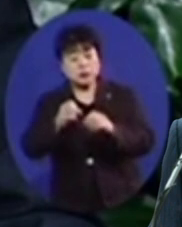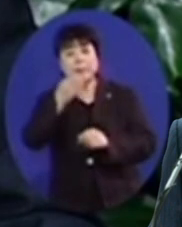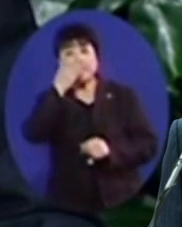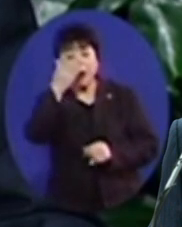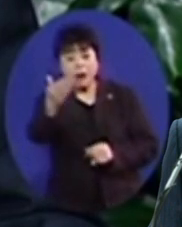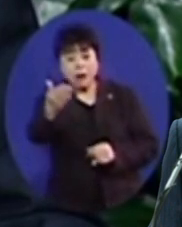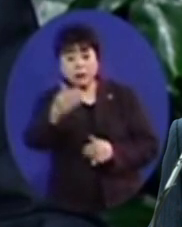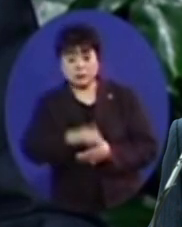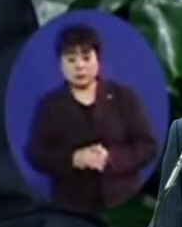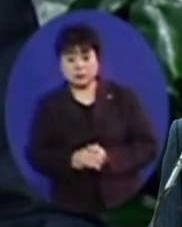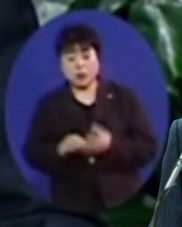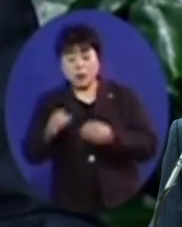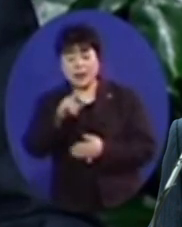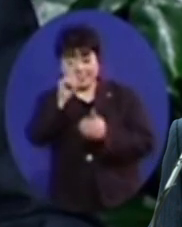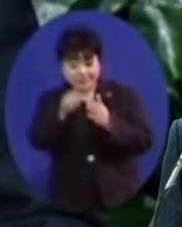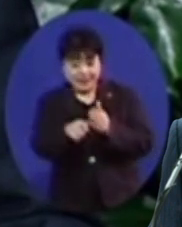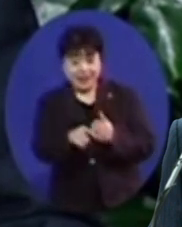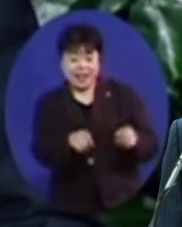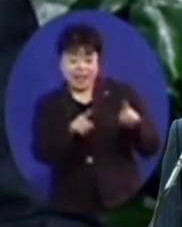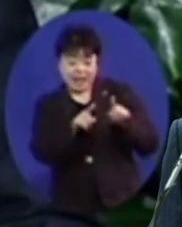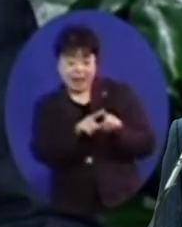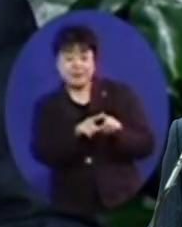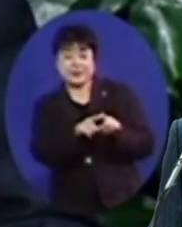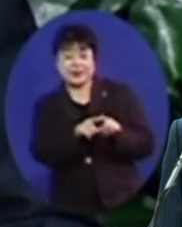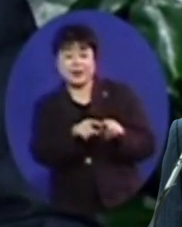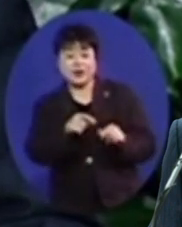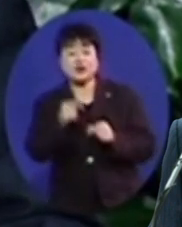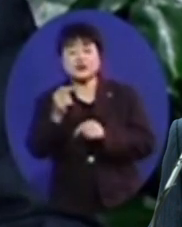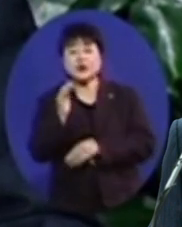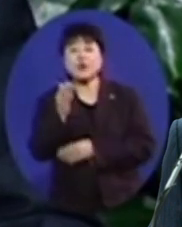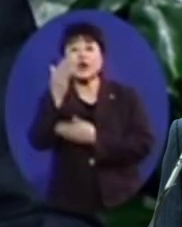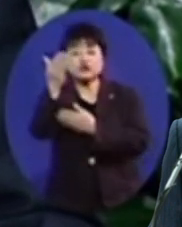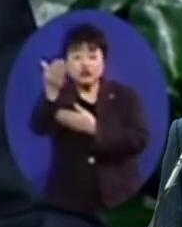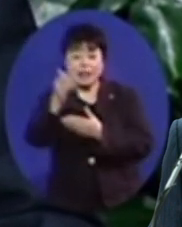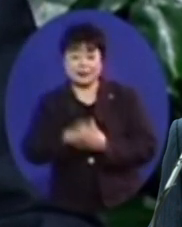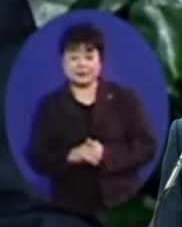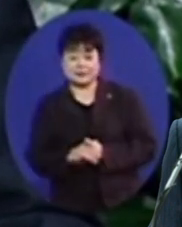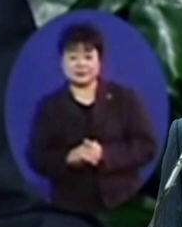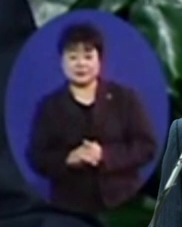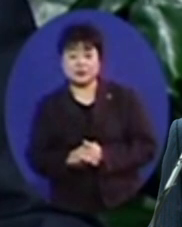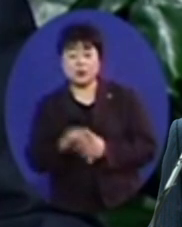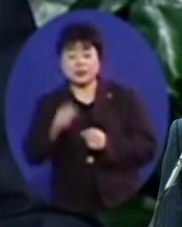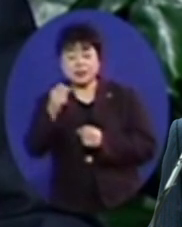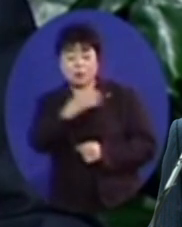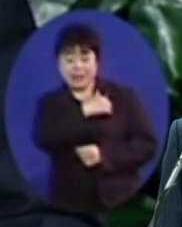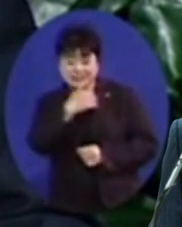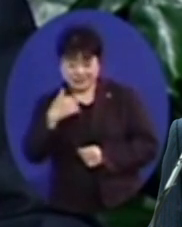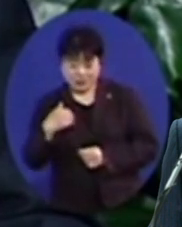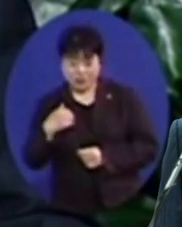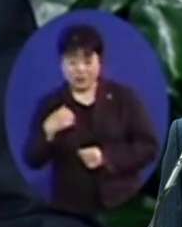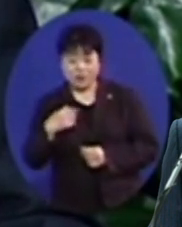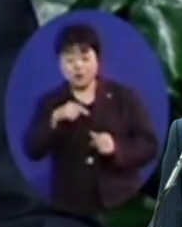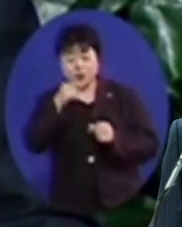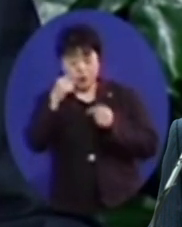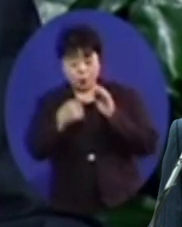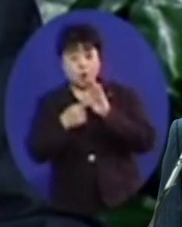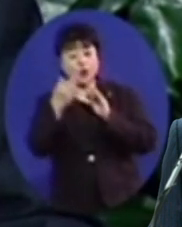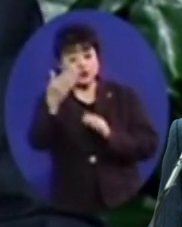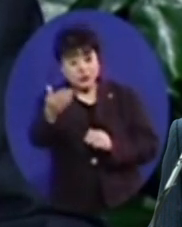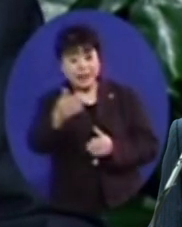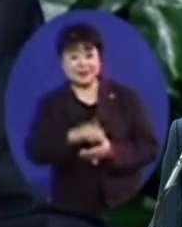응답하리라. 환난 때 내가 저와 같이 하여 저를 건지고 영화롭게 하리라. 내가 장수함으로 만족해하며 내가 구원으로 보이리라 하시도다.